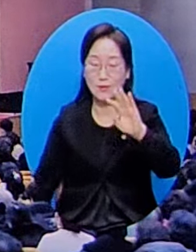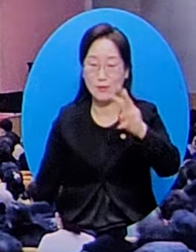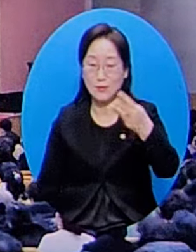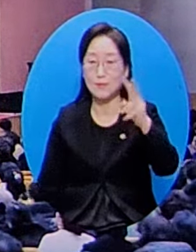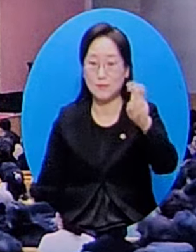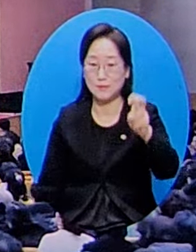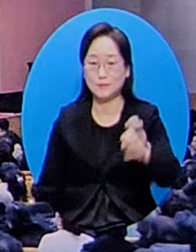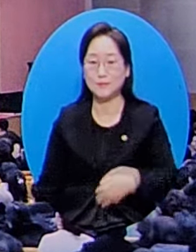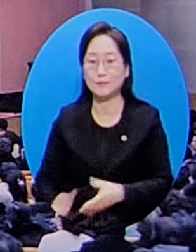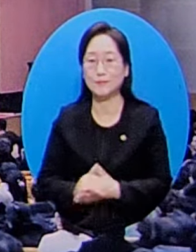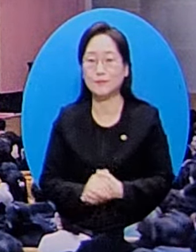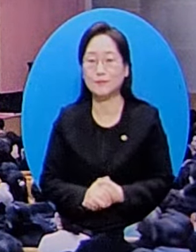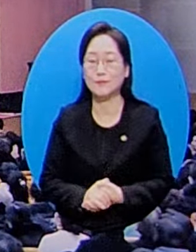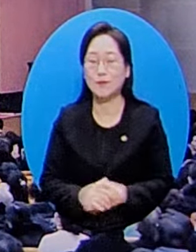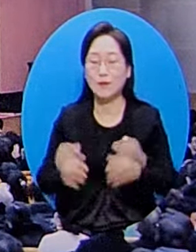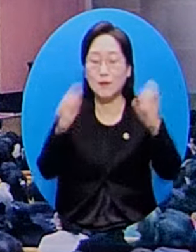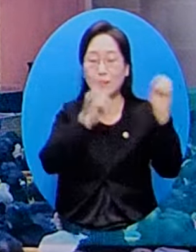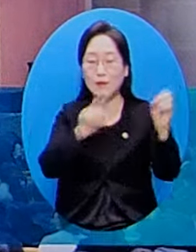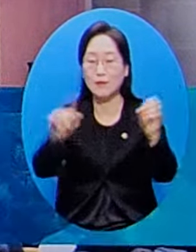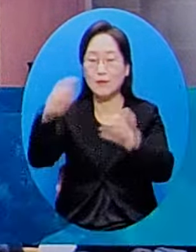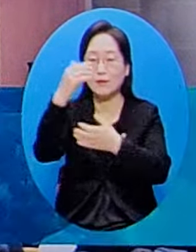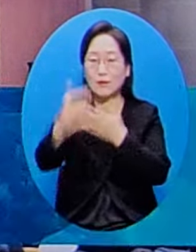310장을 함께 부르겠습니다.